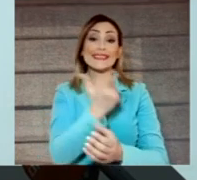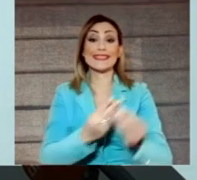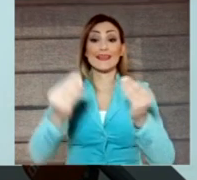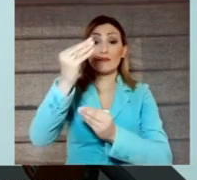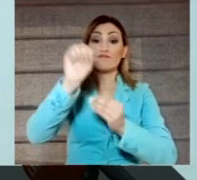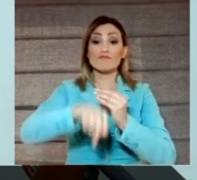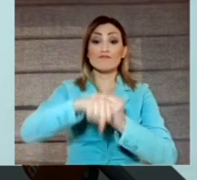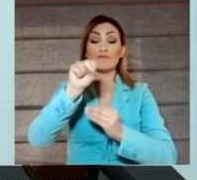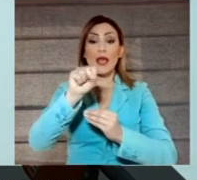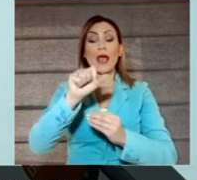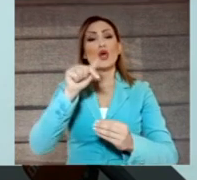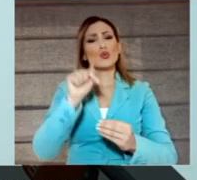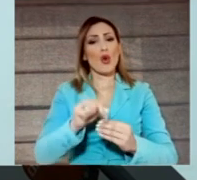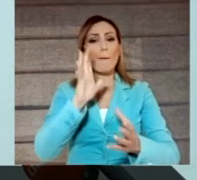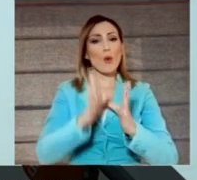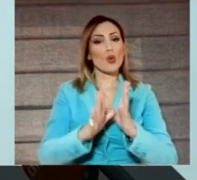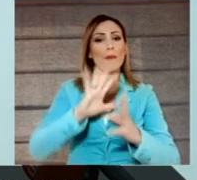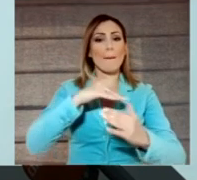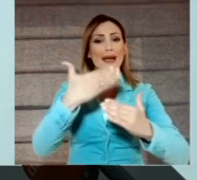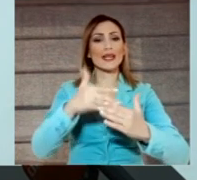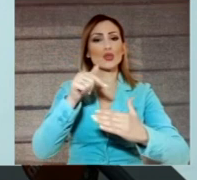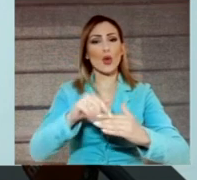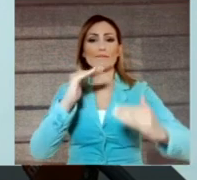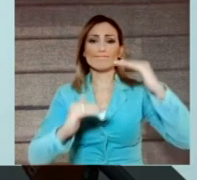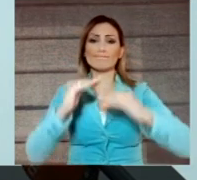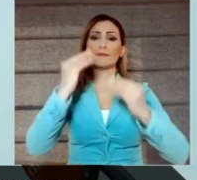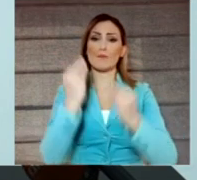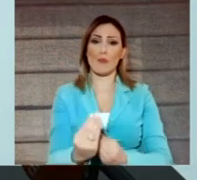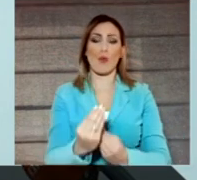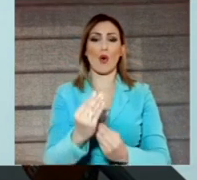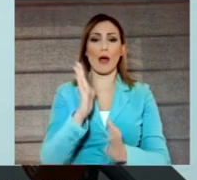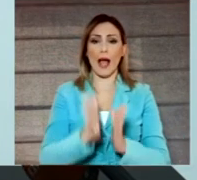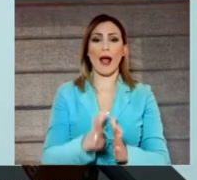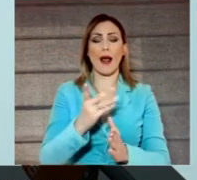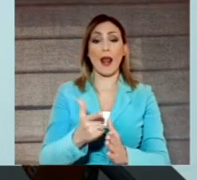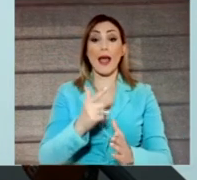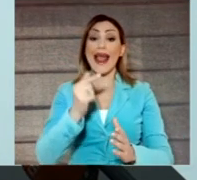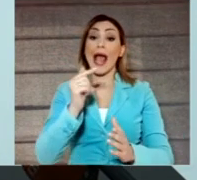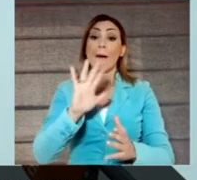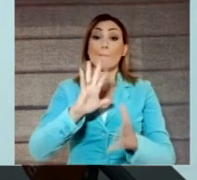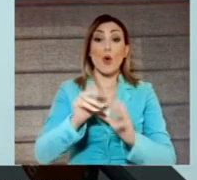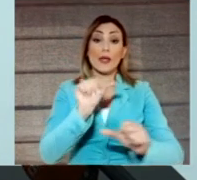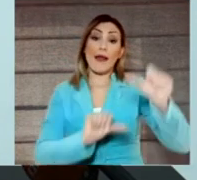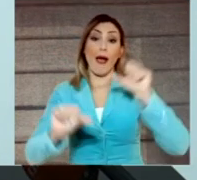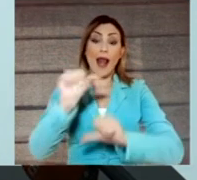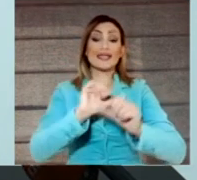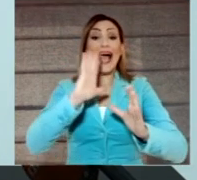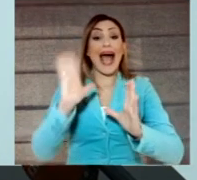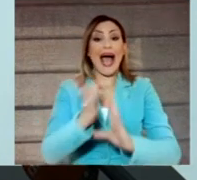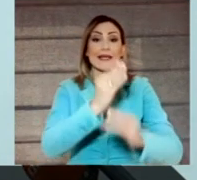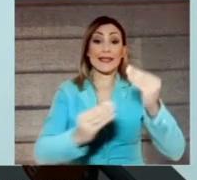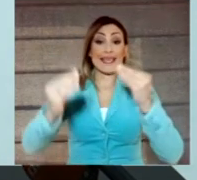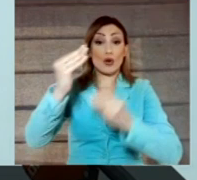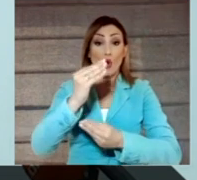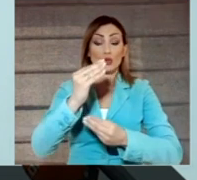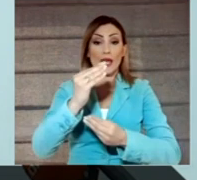είναι ακόμα διαχειρίσιμη. Ωστόσο, οι συνθήκες της πανδημίας είναι ευμετάβλητες και τα δεδομένα μπορεί να ανατραπούν προς το χειρότερο ανά